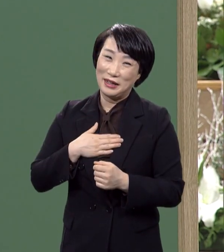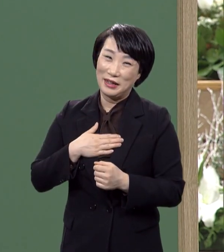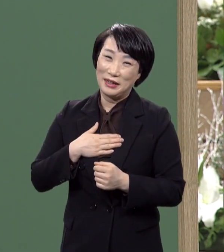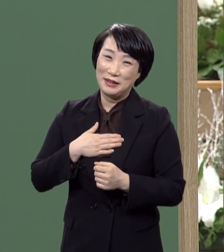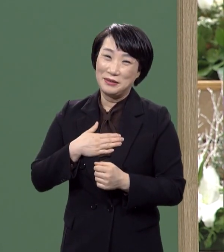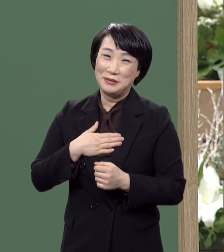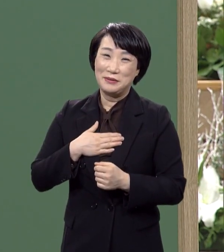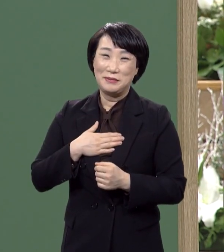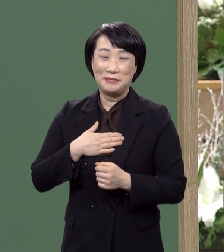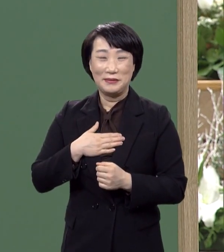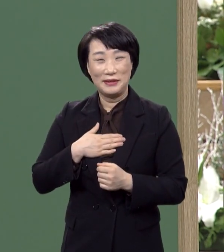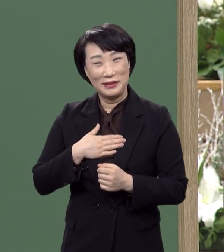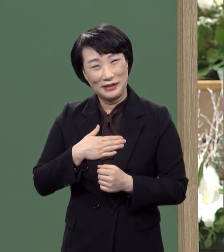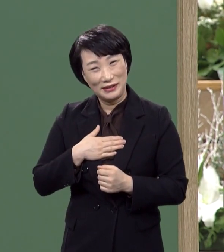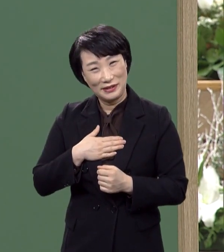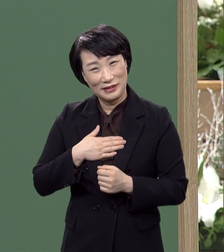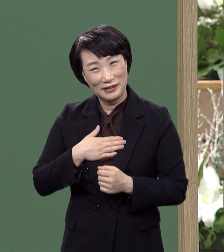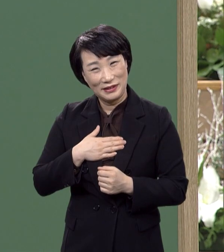참